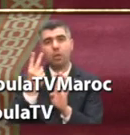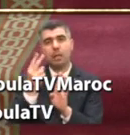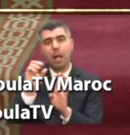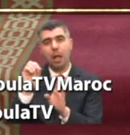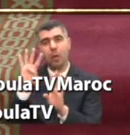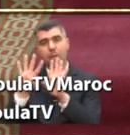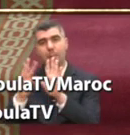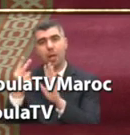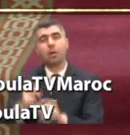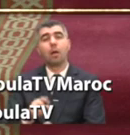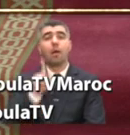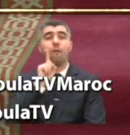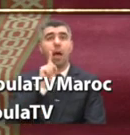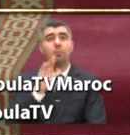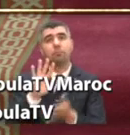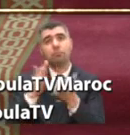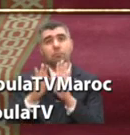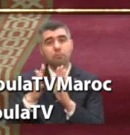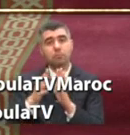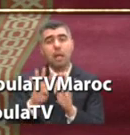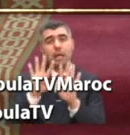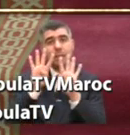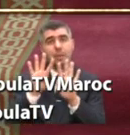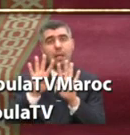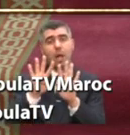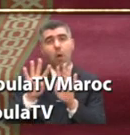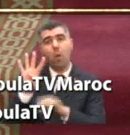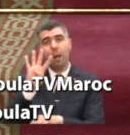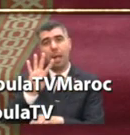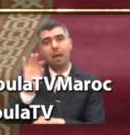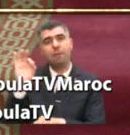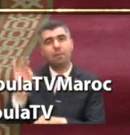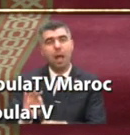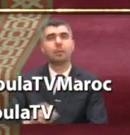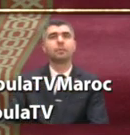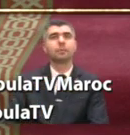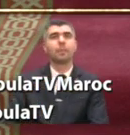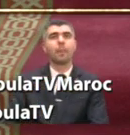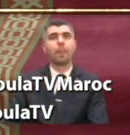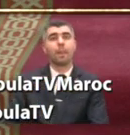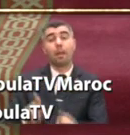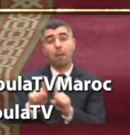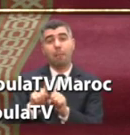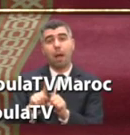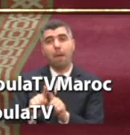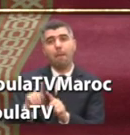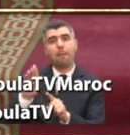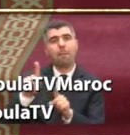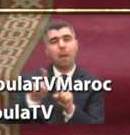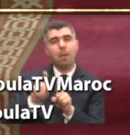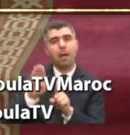322,298، والإناث كيشكلوا نسبة ديال 48%. المرشحين الأحرار